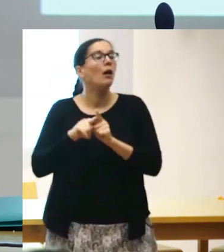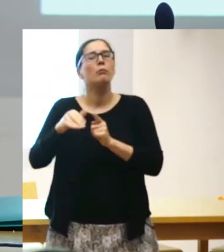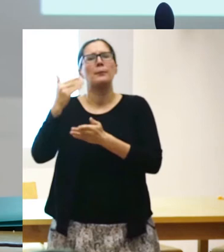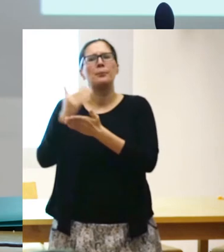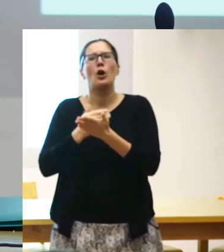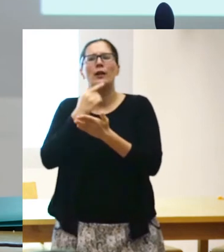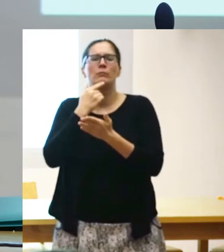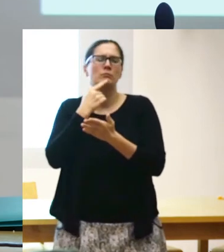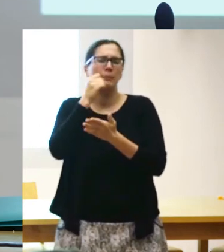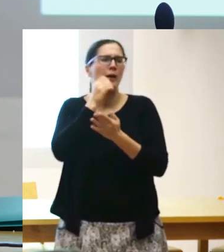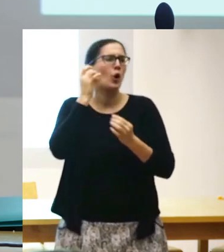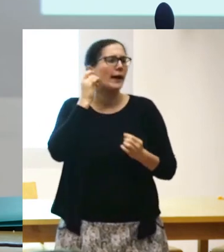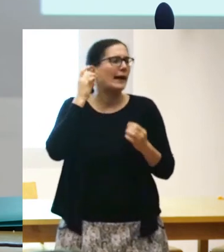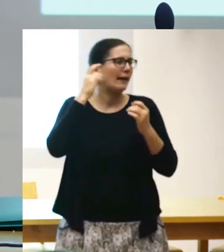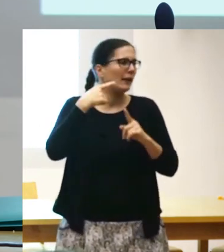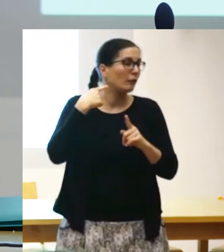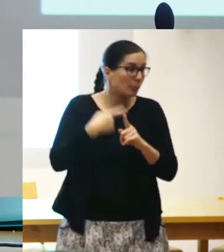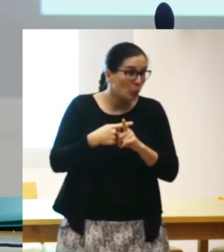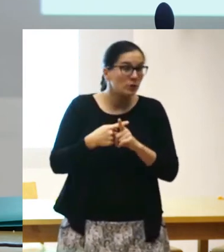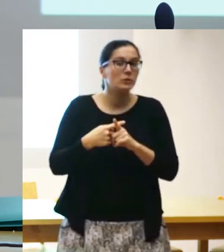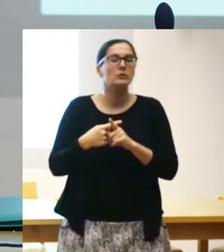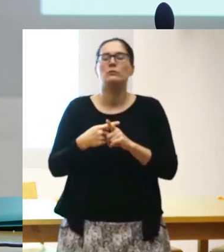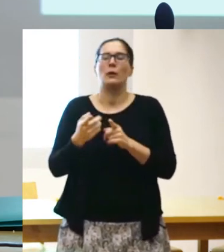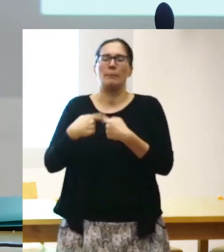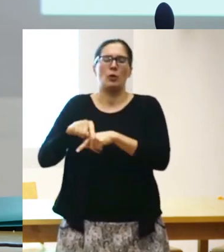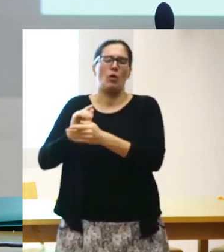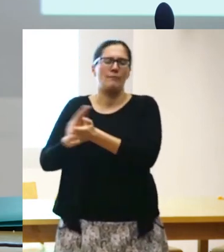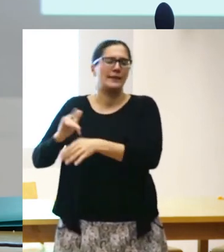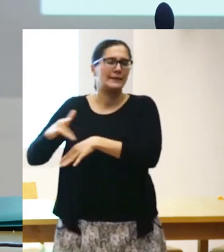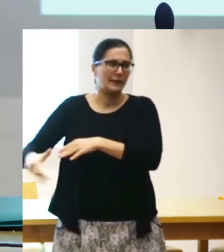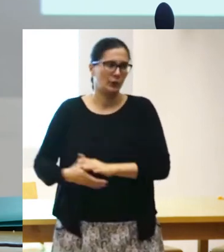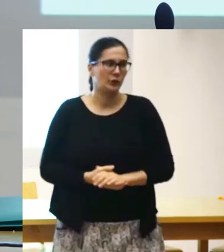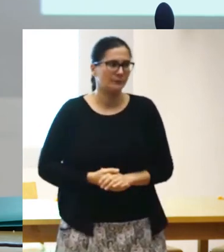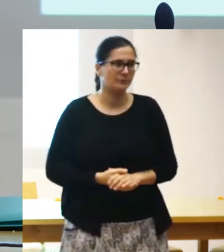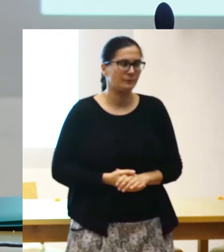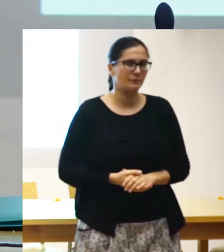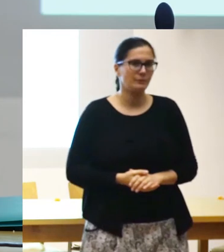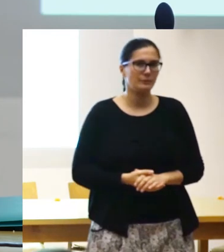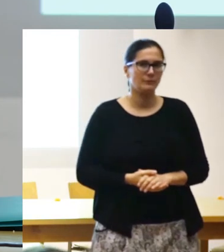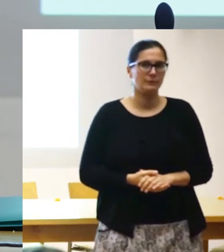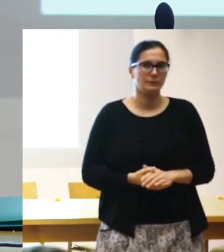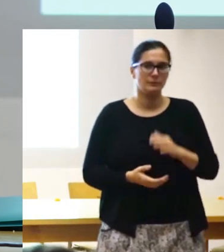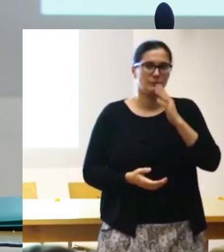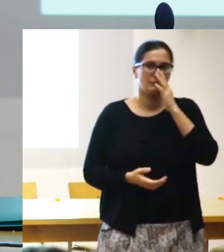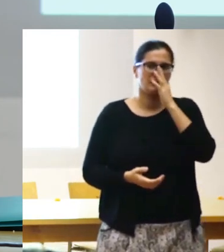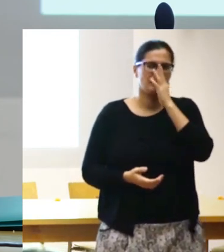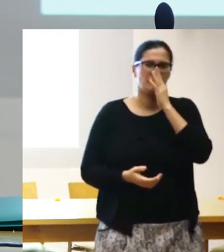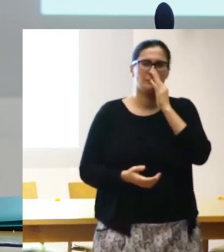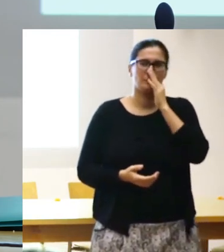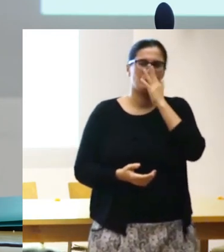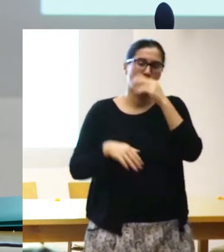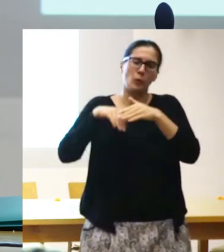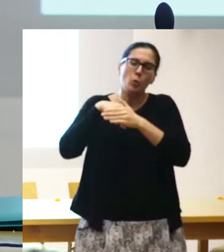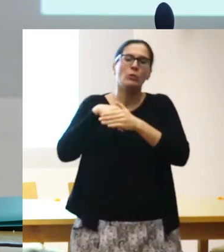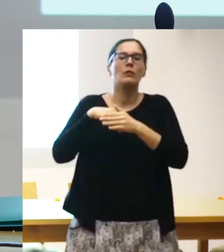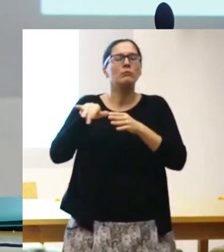které jsou určeny seniorům a které kombinují jako formát